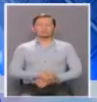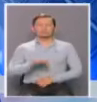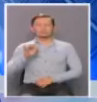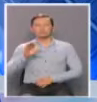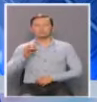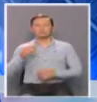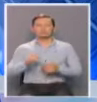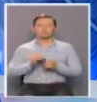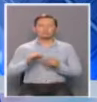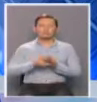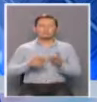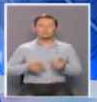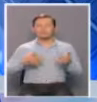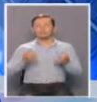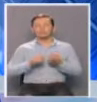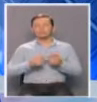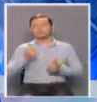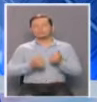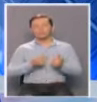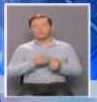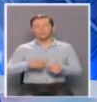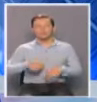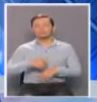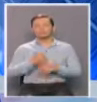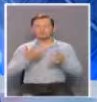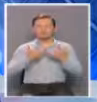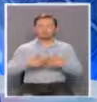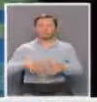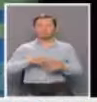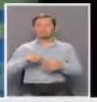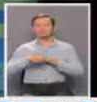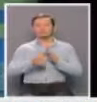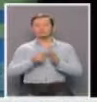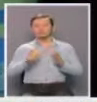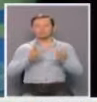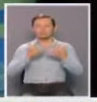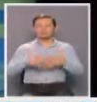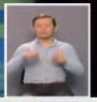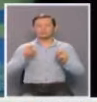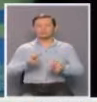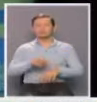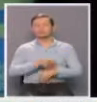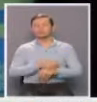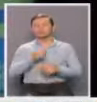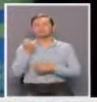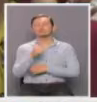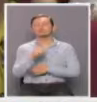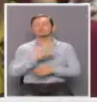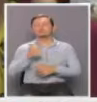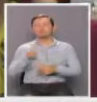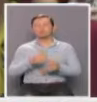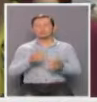Исатай ауданында мерейлі отбасы ұлттық конкурсының аудандық кезеңі қорытындыланды. 16 адамнан құрылған арнайы комиссия байқау жеңімпазын анықтау